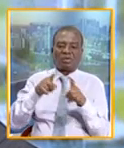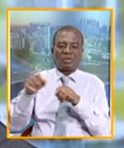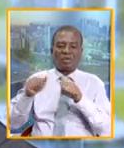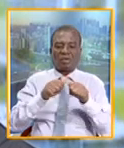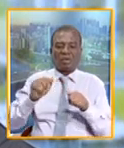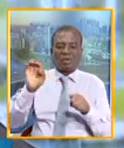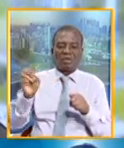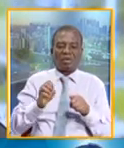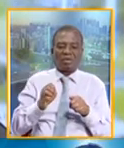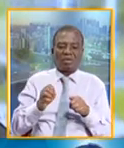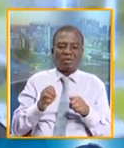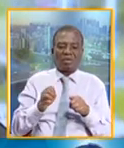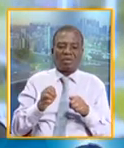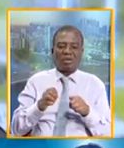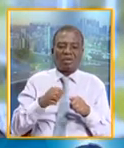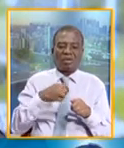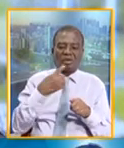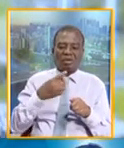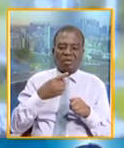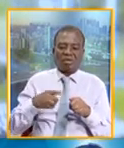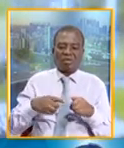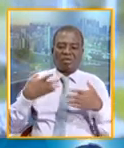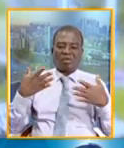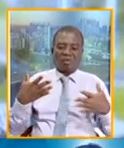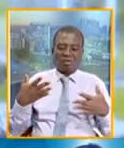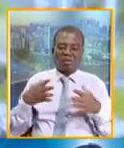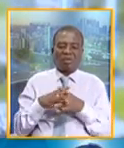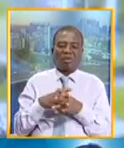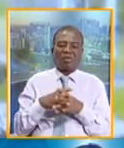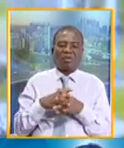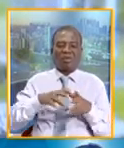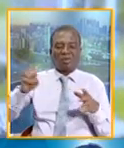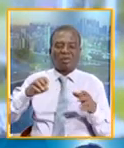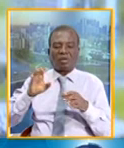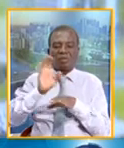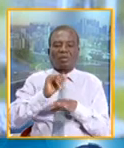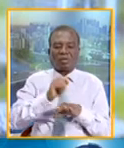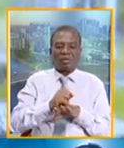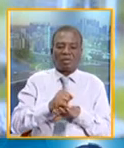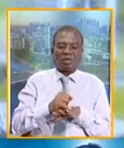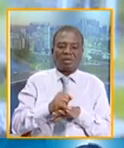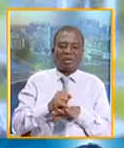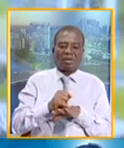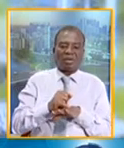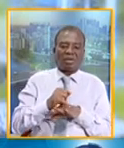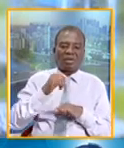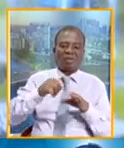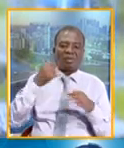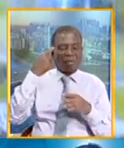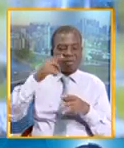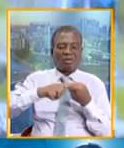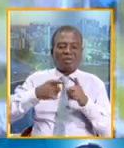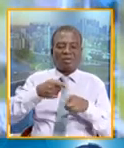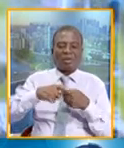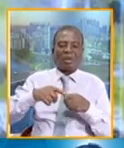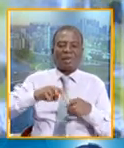action, cette petite saison pluvieuse qui vient mettre du baume au cœur des paysans de l'est de la Côte d'Ivoire, de Tanda et de Bandoukou. À l'instar de leurs amis des